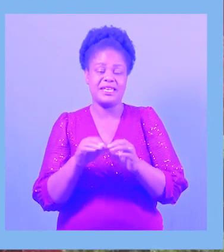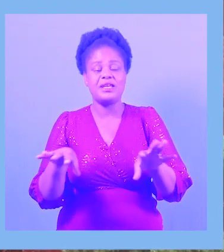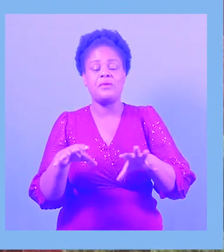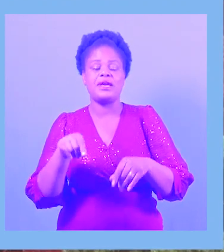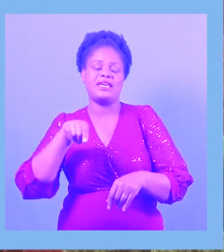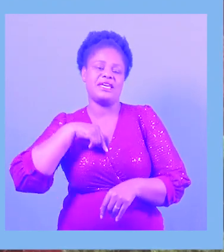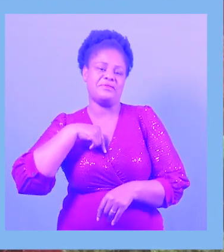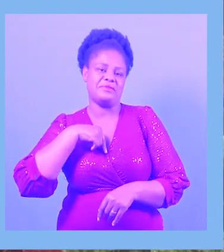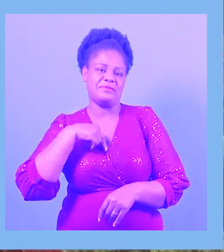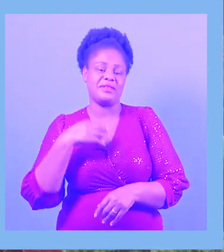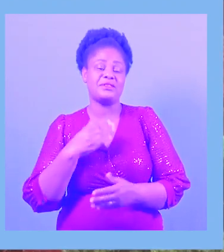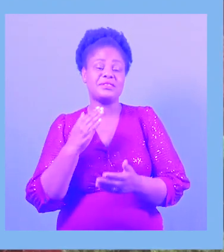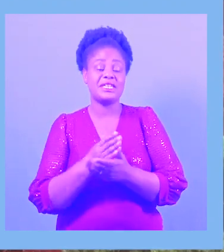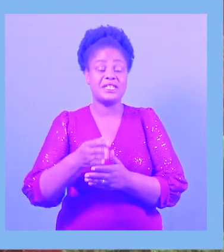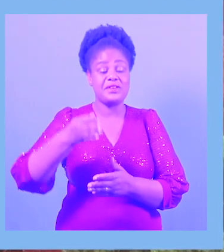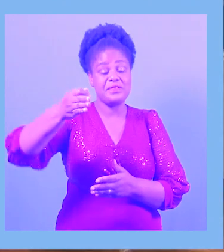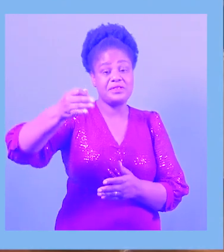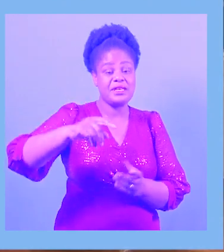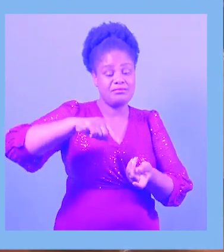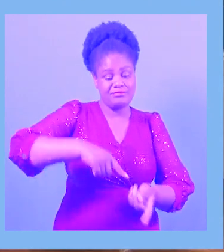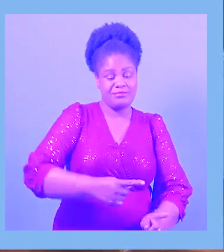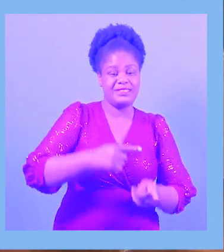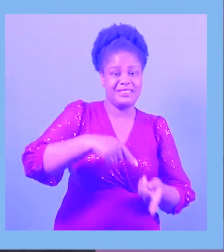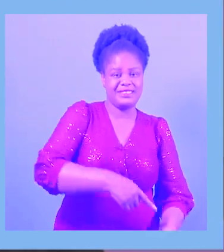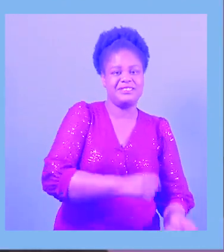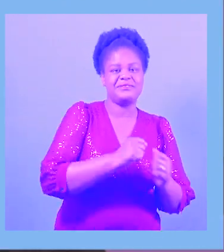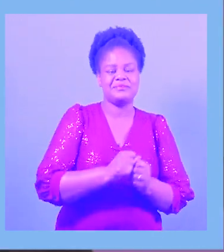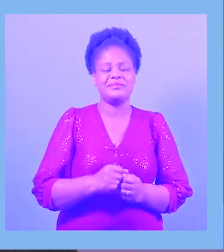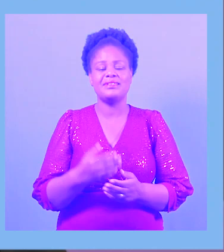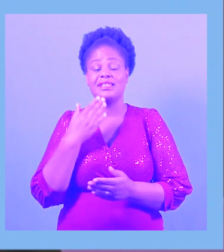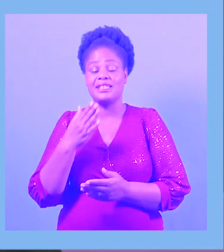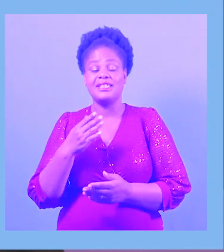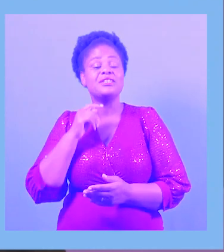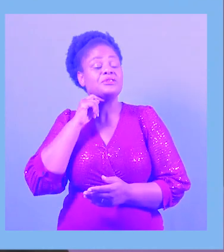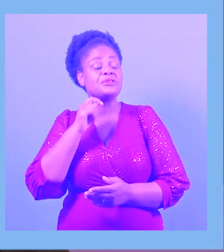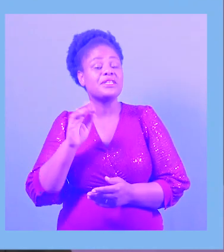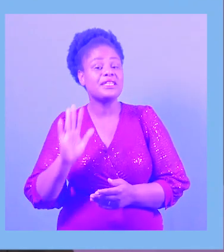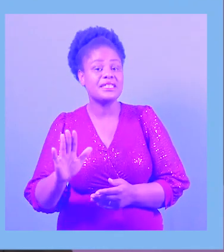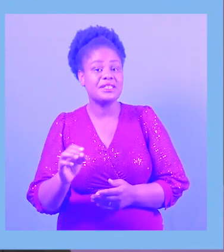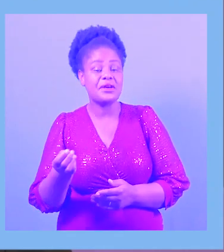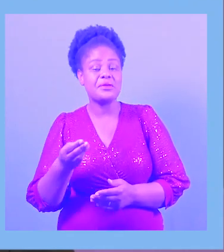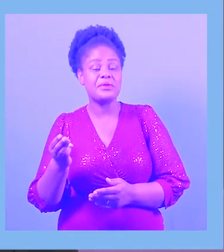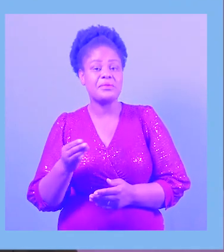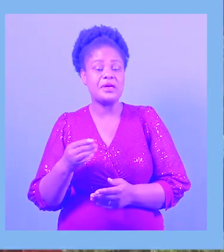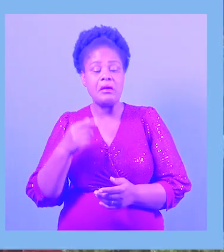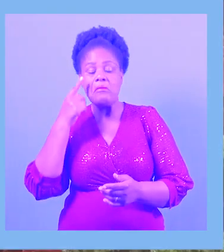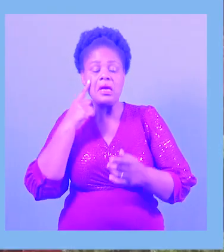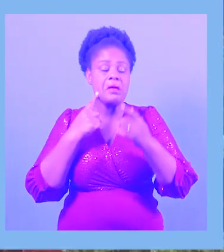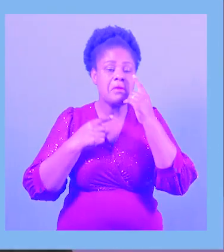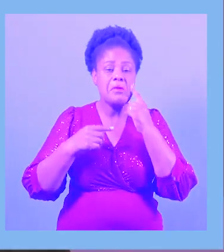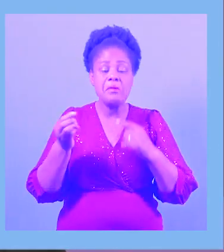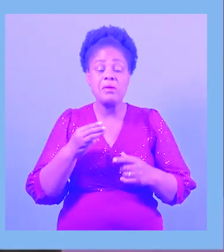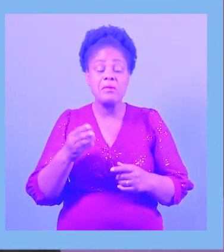kwedu. Ndotanga nenyika yemangwana iri kunze. Mazvita Mai Chisamba. Chokwadi chiripo Mai Chisamba, tinotenda imhere yanzwikwa. Mati